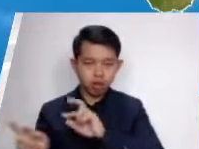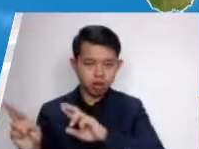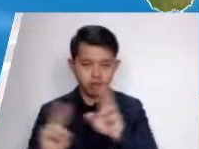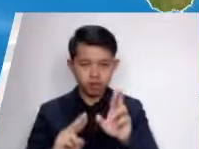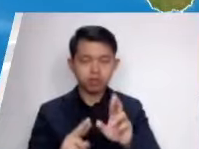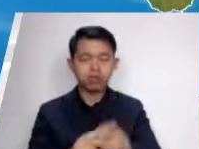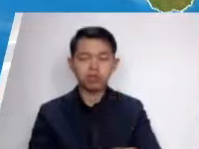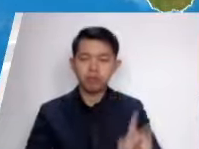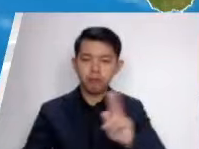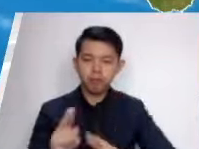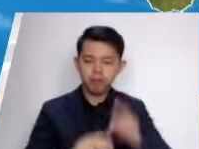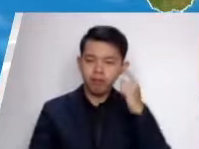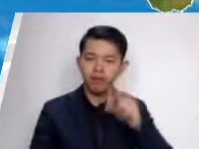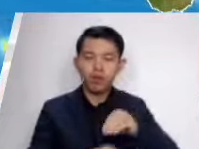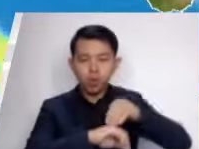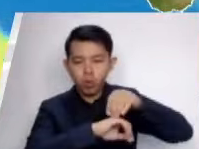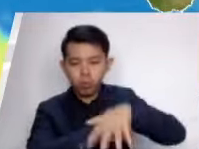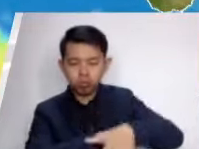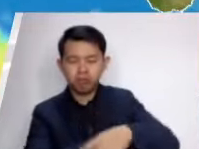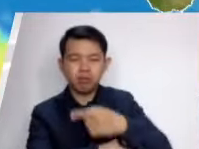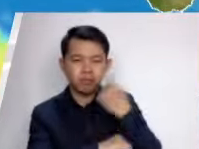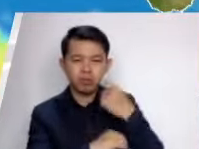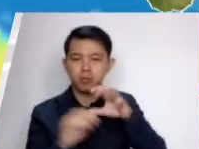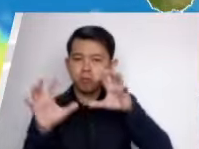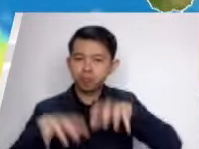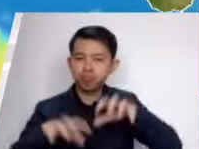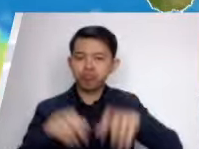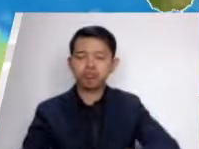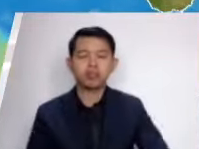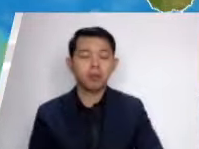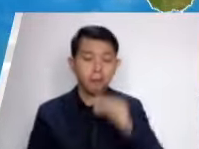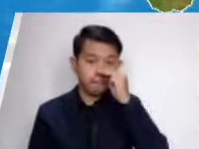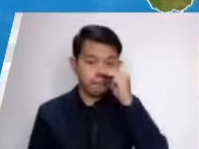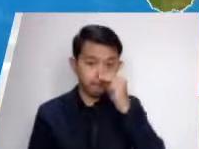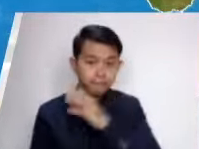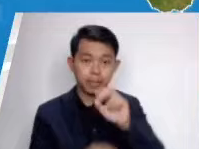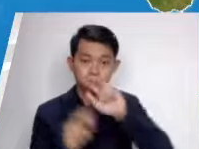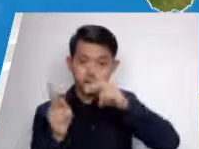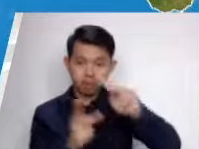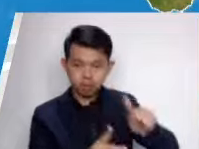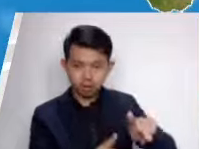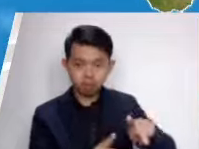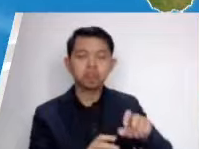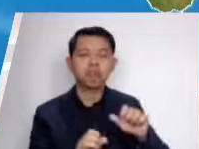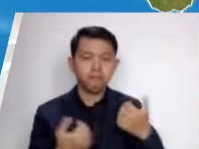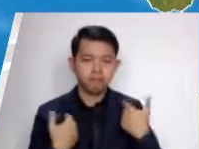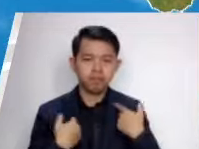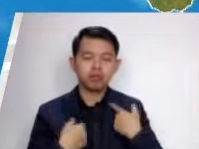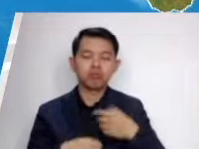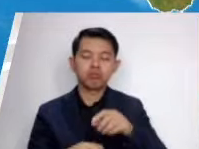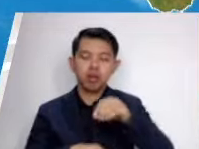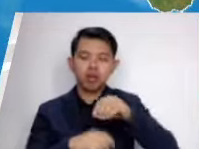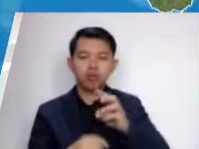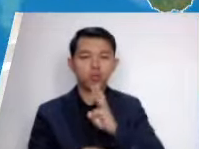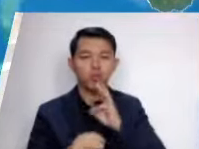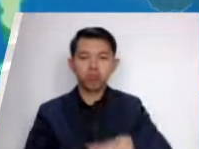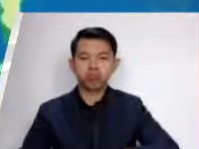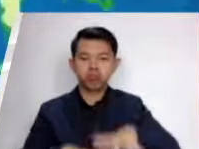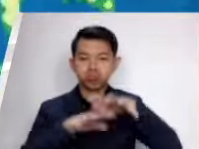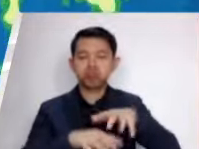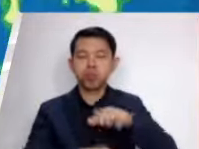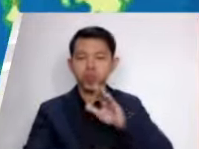pag-uulan. Ang Mindoro at Palawan isinailalim pa sa General Flood Advisory. Base po sa rainfall forecast ng Metro